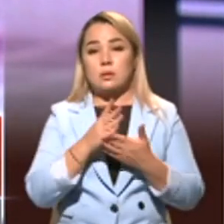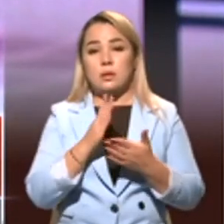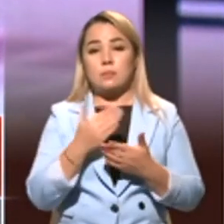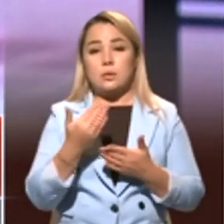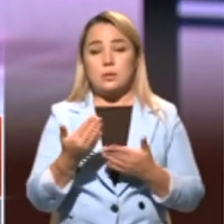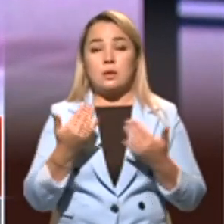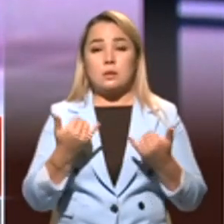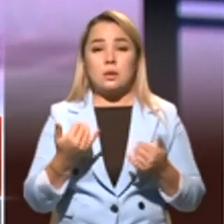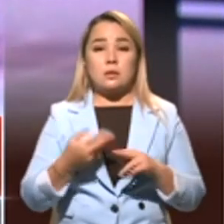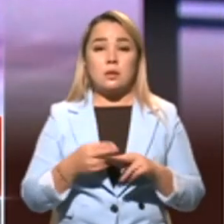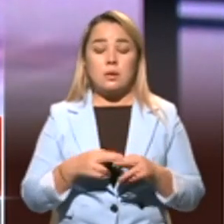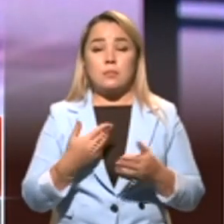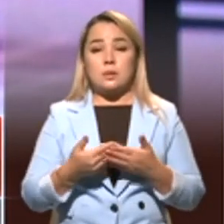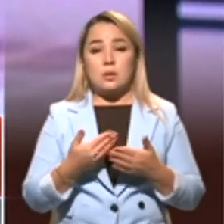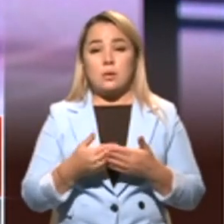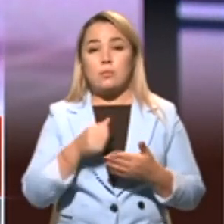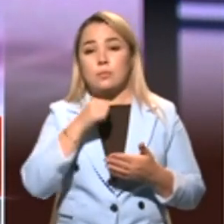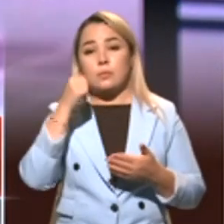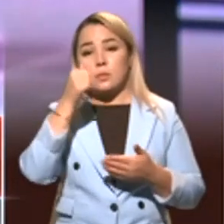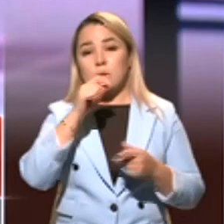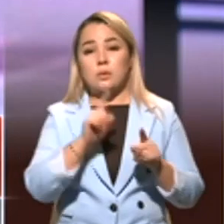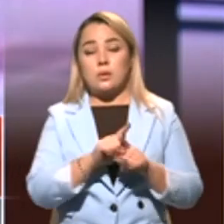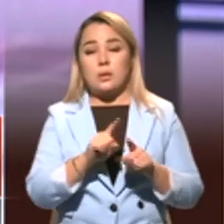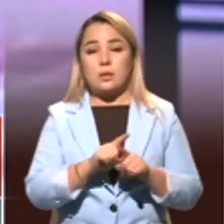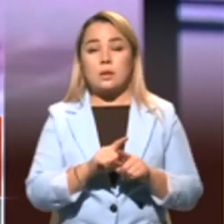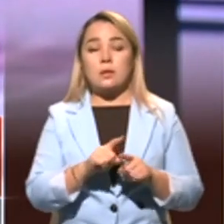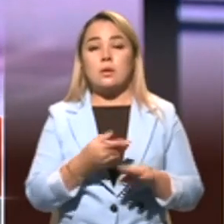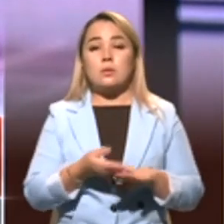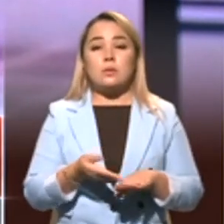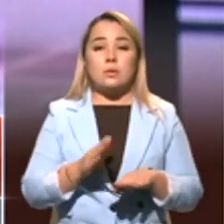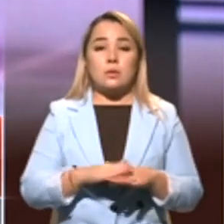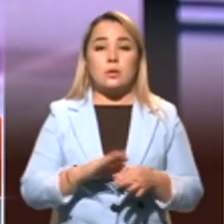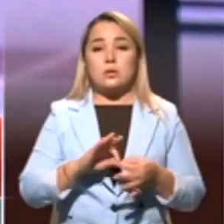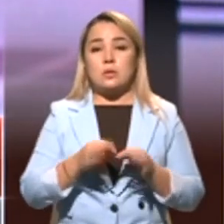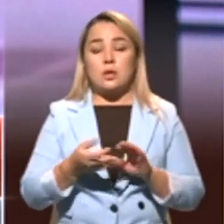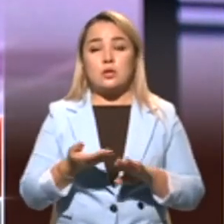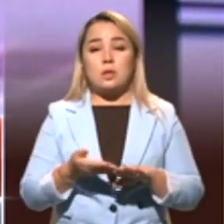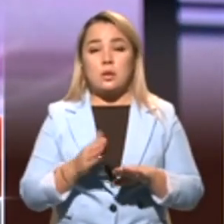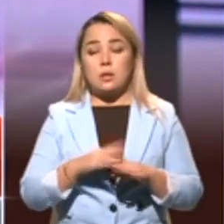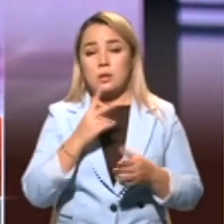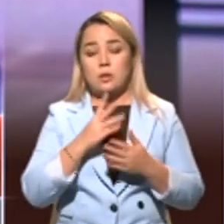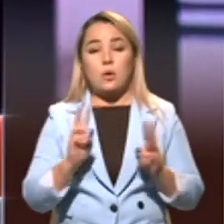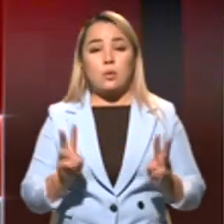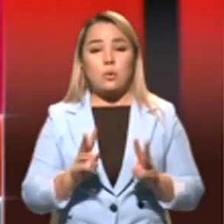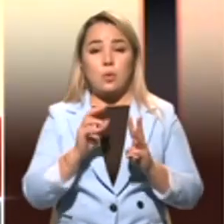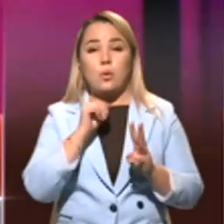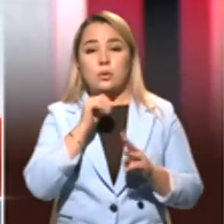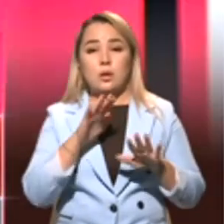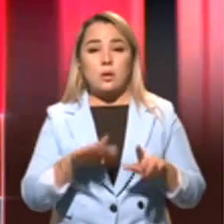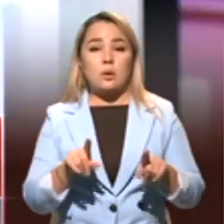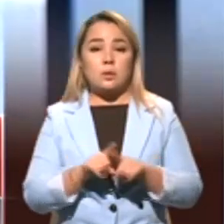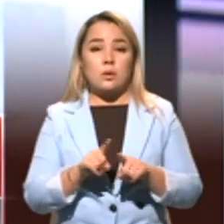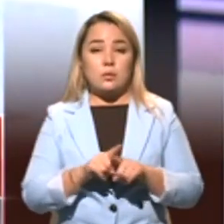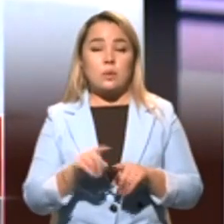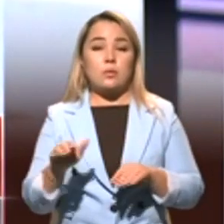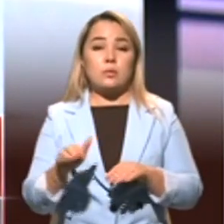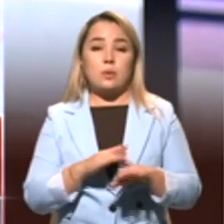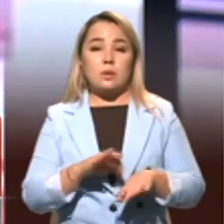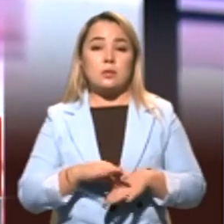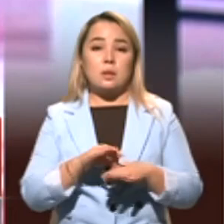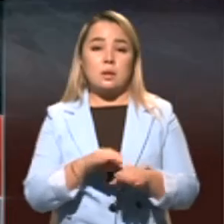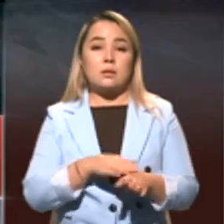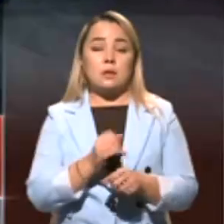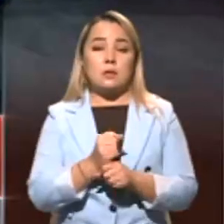кейін мысалы өткен жолы не болды ғой, мынау қиындық жағдайлар болды, иә, өрт шығып жатыр қостанай жақта. Ол жақта да қайырымдылық